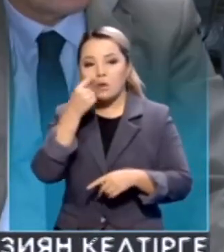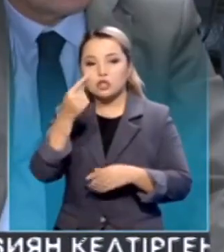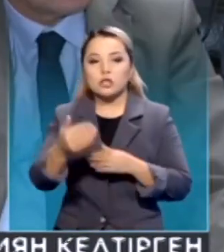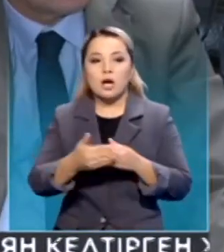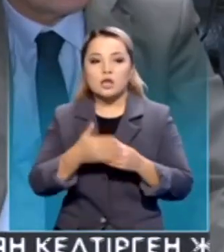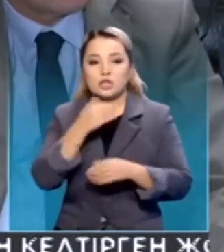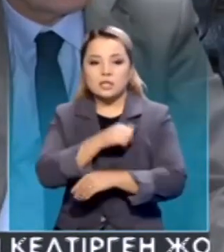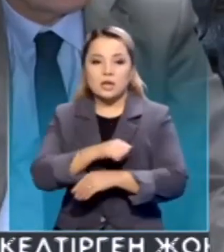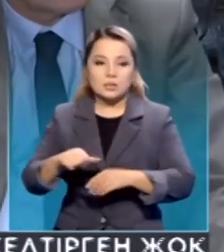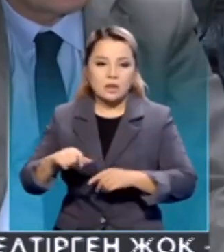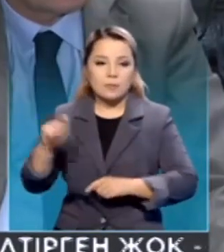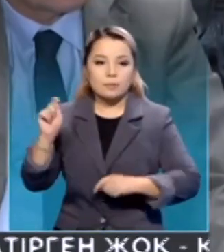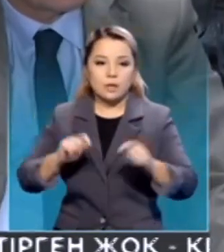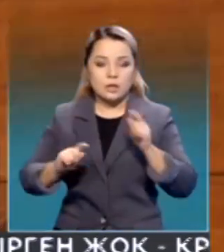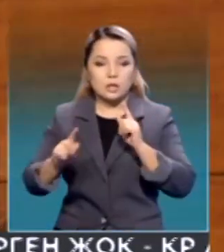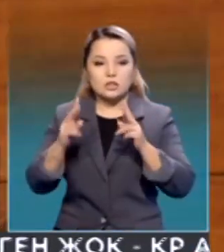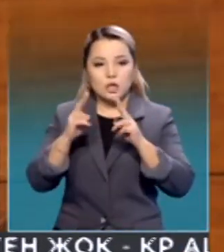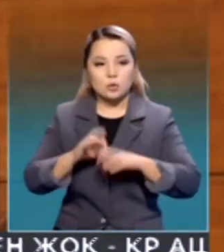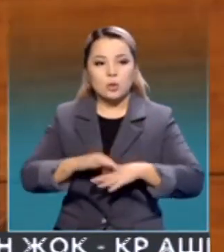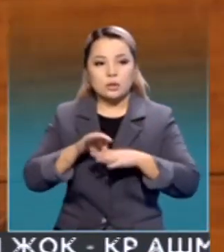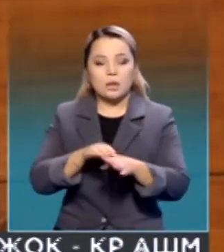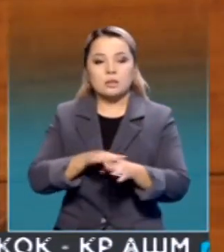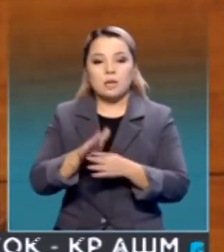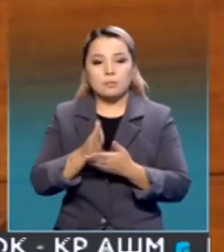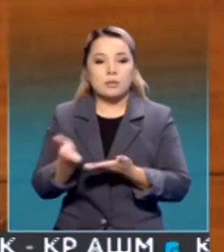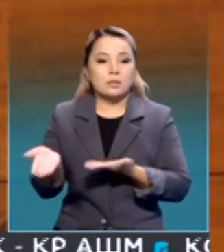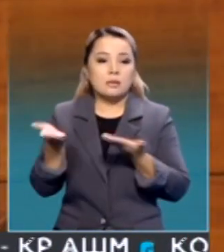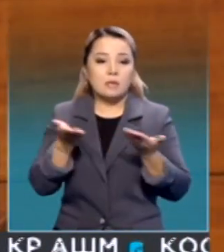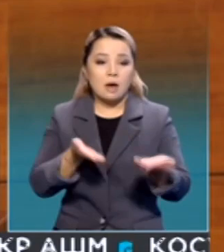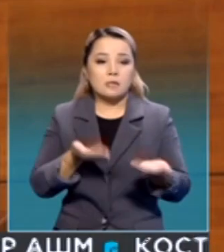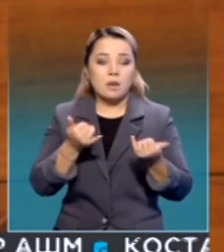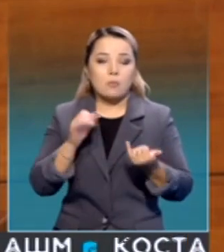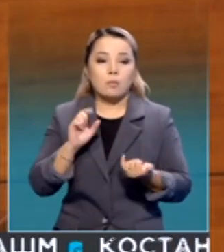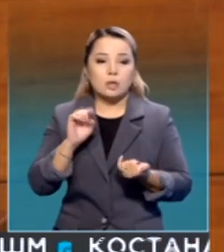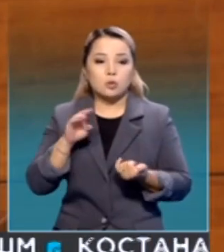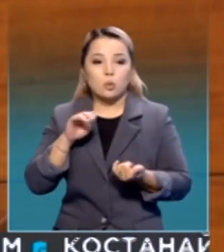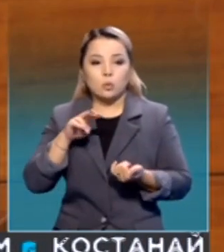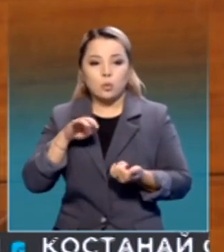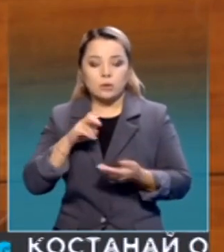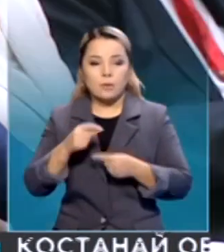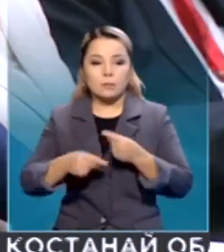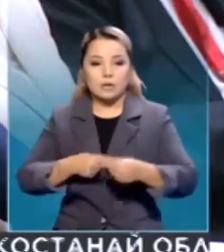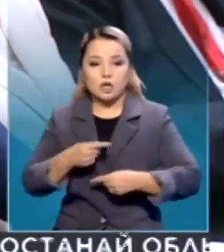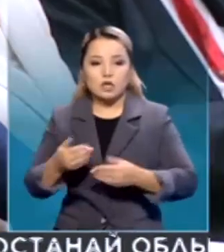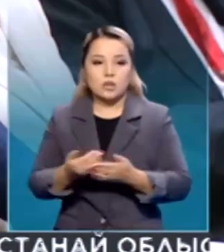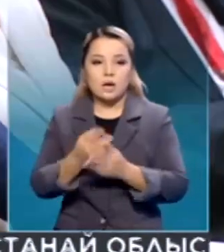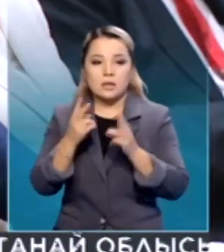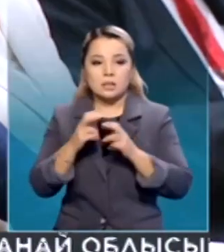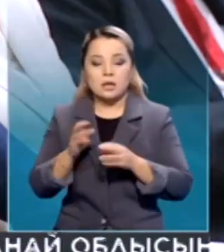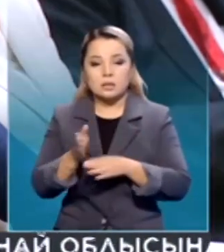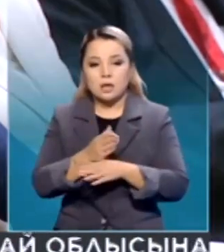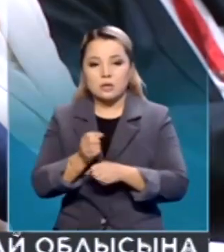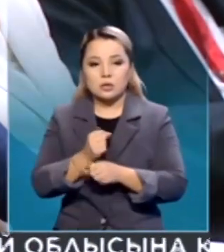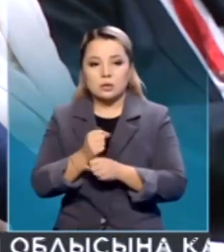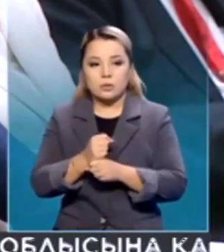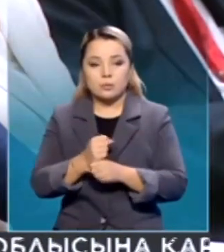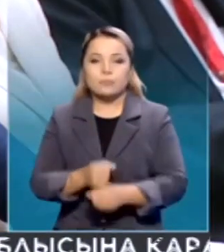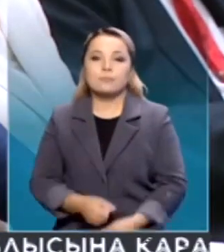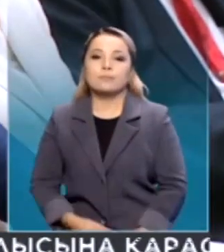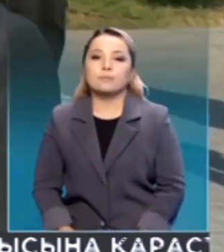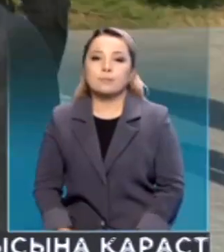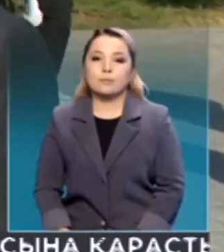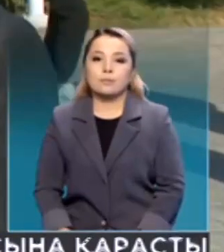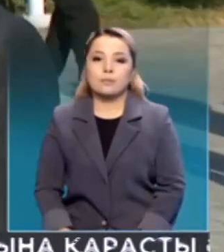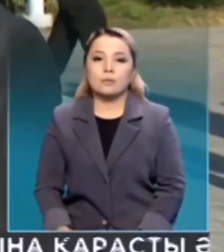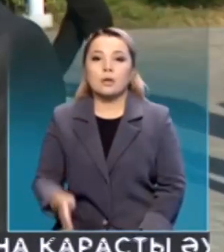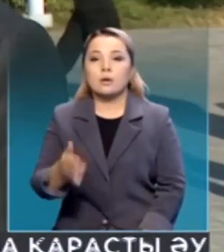жақын шет елдерден зерттеушілер келген. Ондағы мақсат Ахмет Байтұрсынұлы мұрасын жаңаша зерттеп зерделеу.